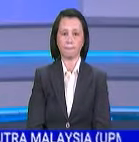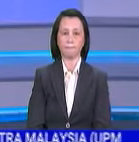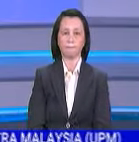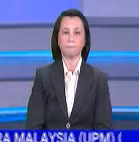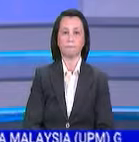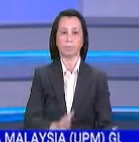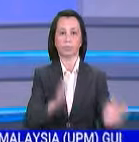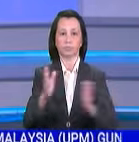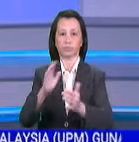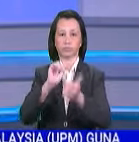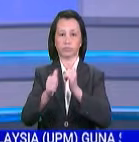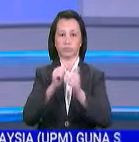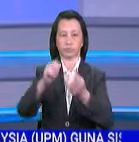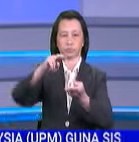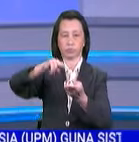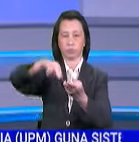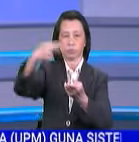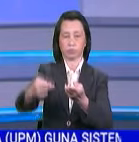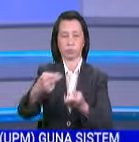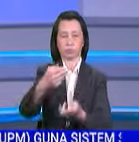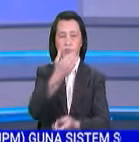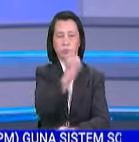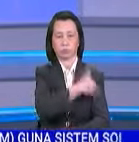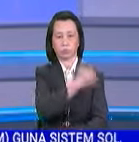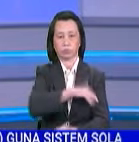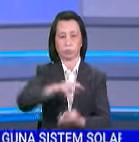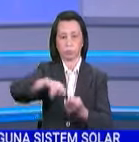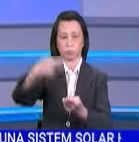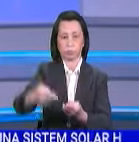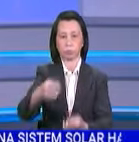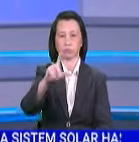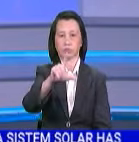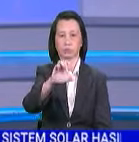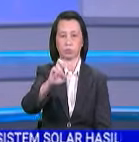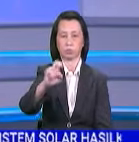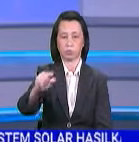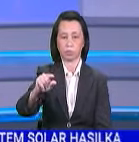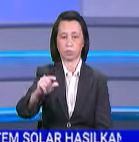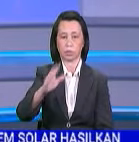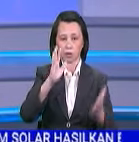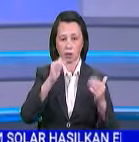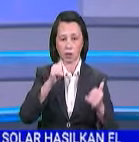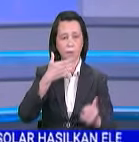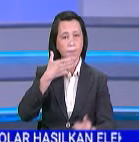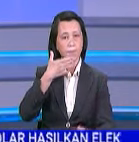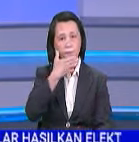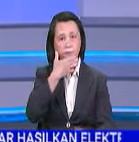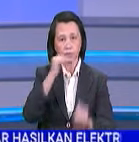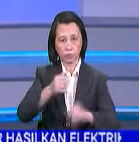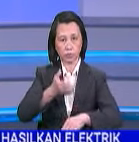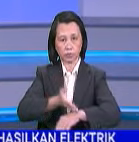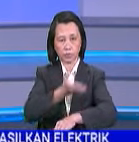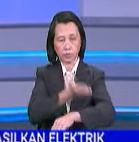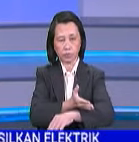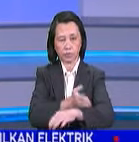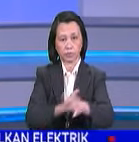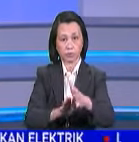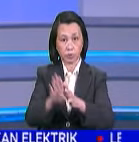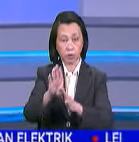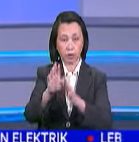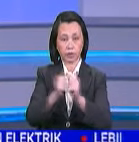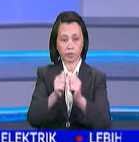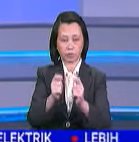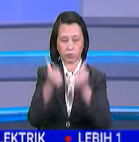Baik, kita beralih ke sukan terjun. Bekas penerjun kebangsaan Leong Man Yee berharap penerjun muda negara dapat meningkatkan tahap prestasi